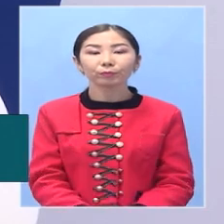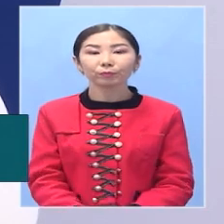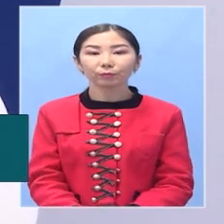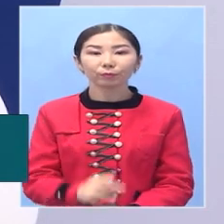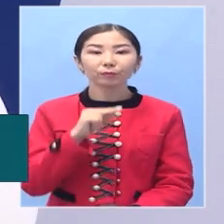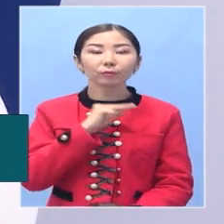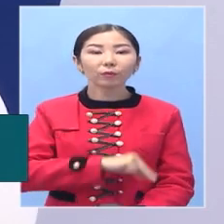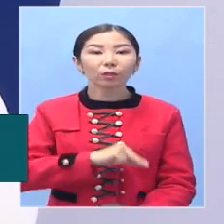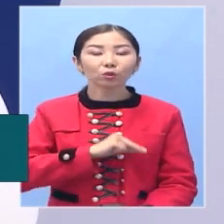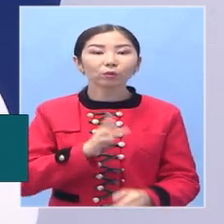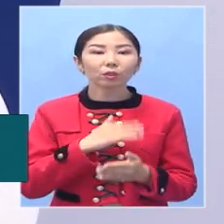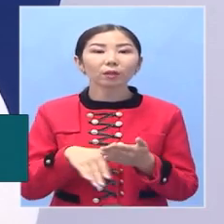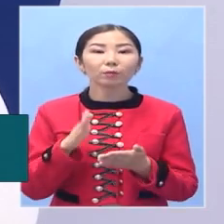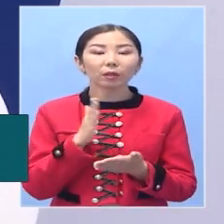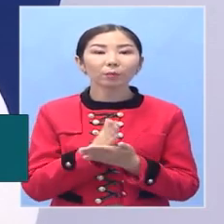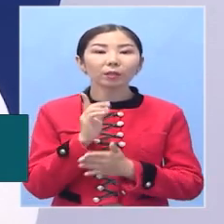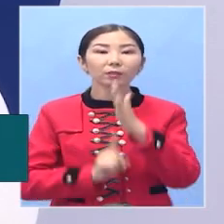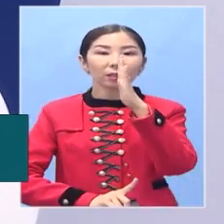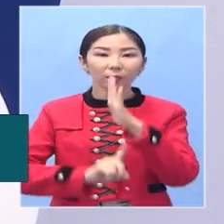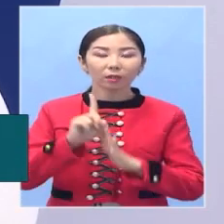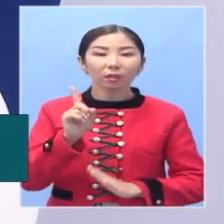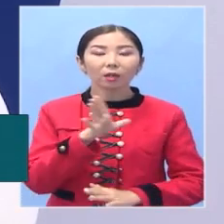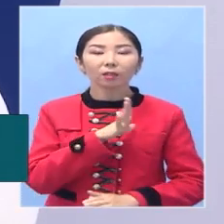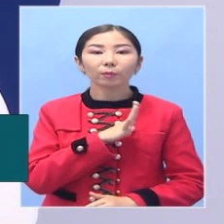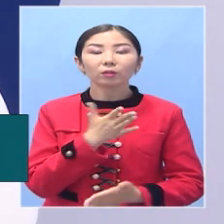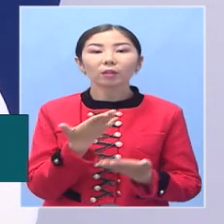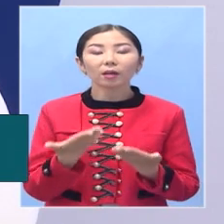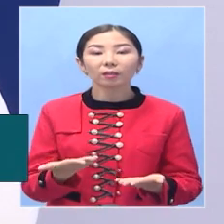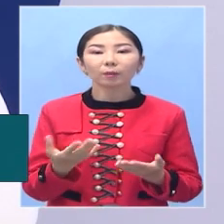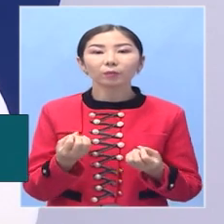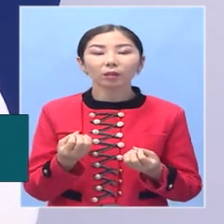жұмыстар бар басталды. Енді егер де тағы да сол